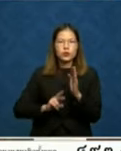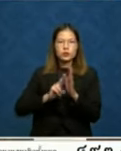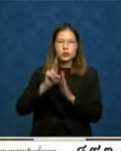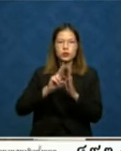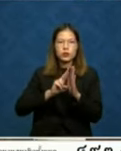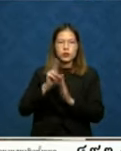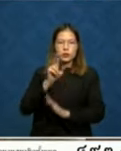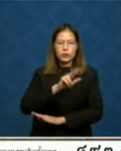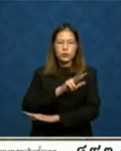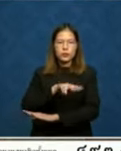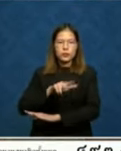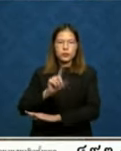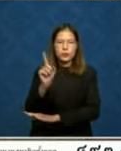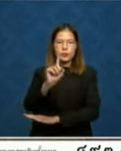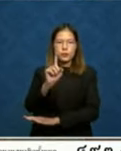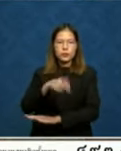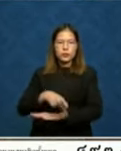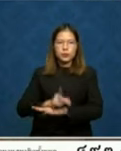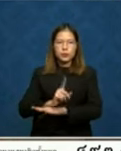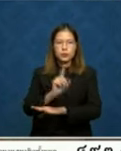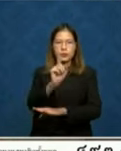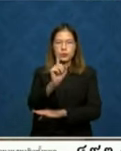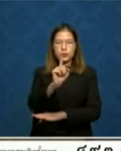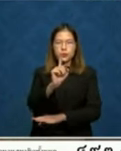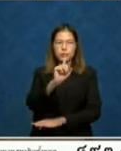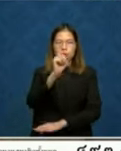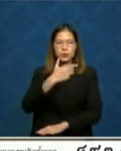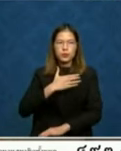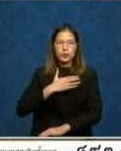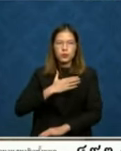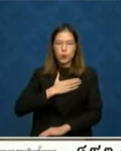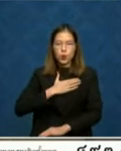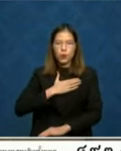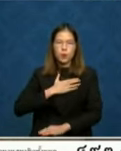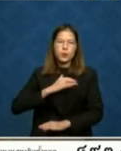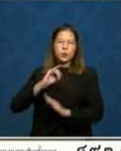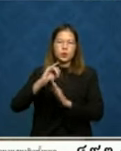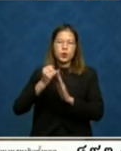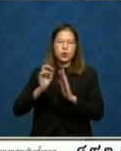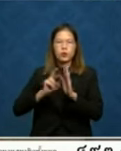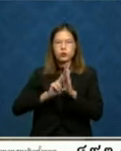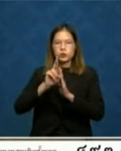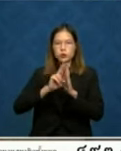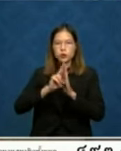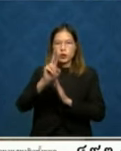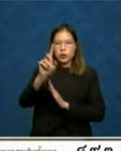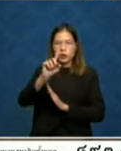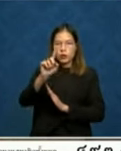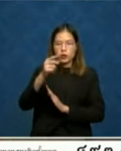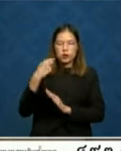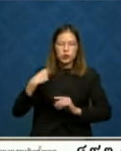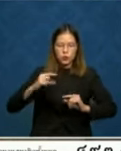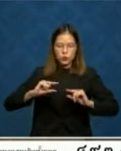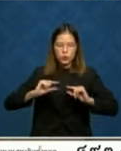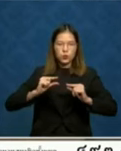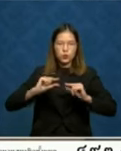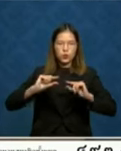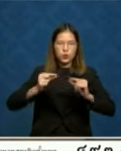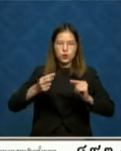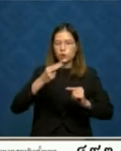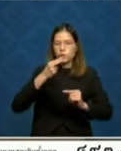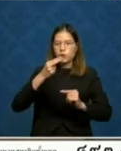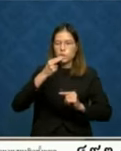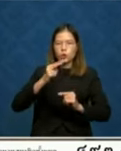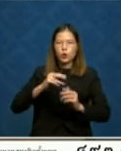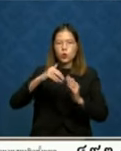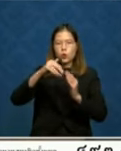ทยท่านประธานครับผมเป็นคนจังหวัดเชียงรายยาสูบเป็นวัฒนธรรมของคนภาค